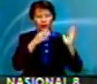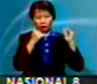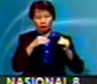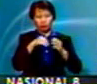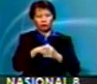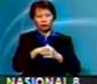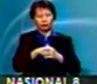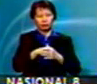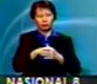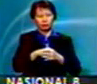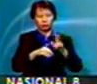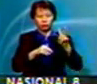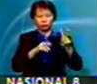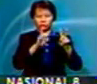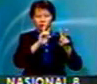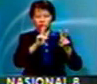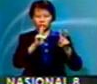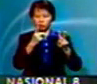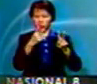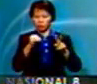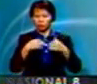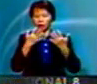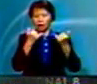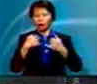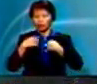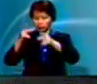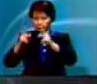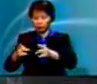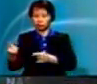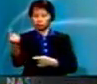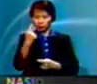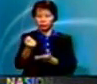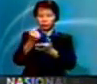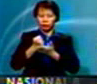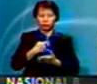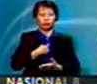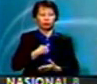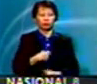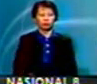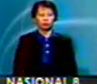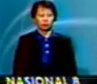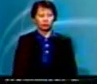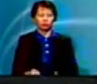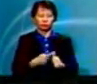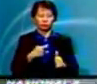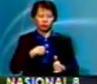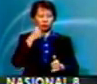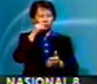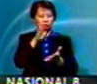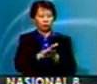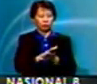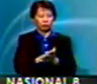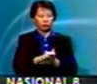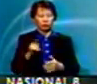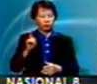dalam masa perjalanan 2000 km ni ada pihak-pihak yang tampil untuk bantu saya. Mula tu memanglah sebagai seorang isteri, mula tu kita